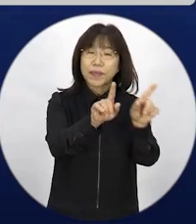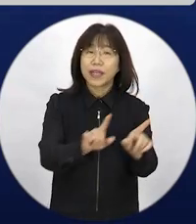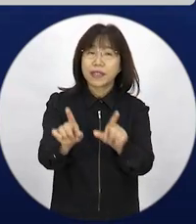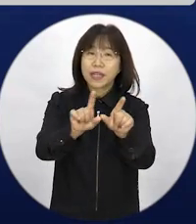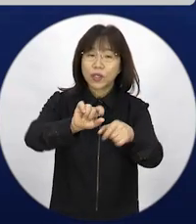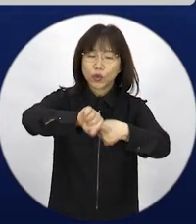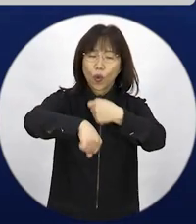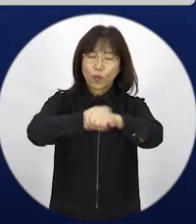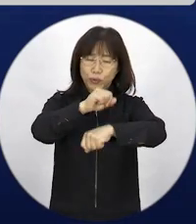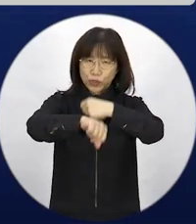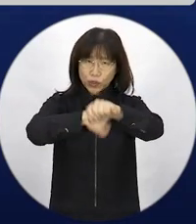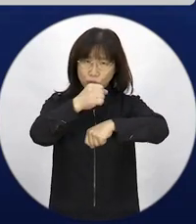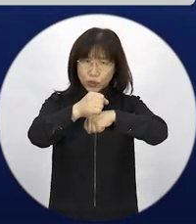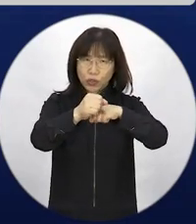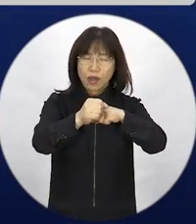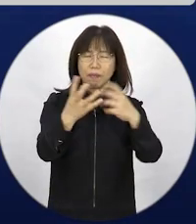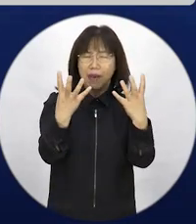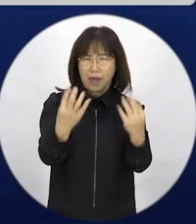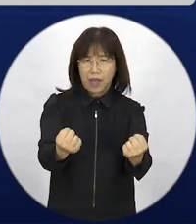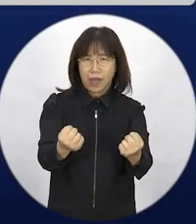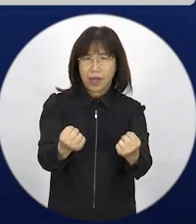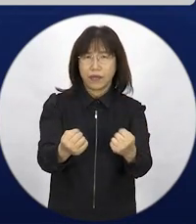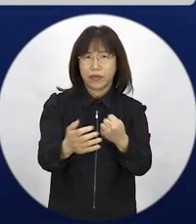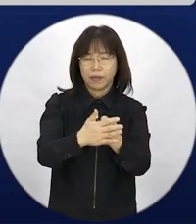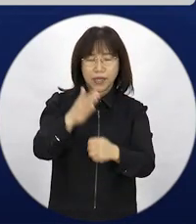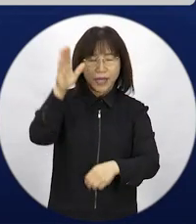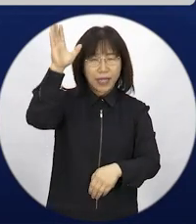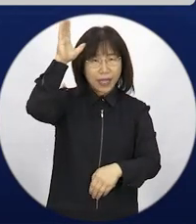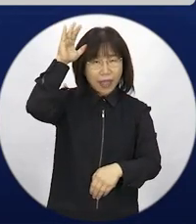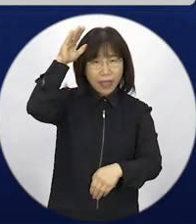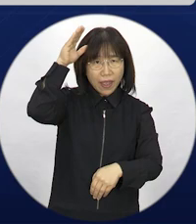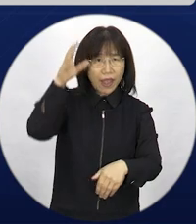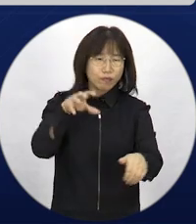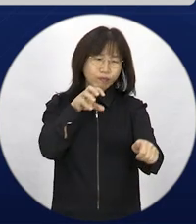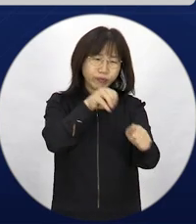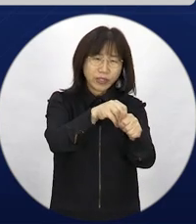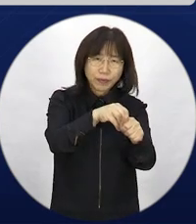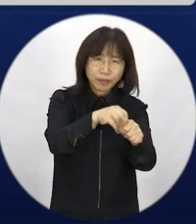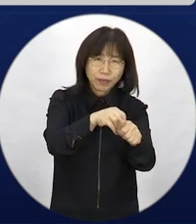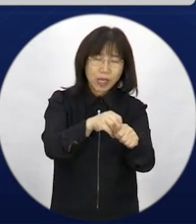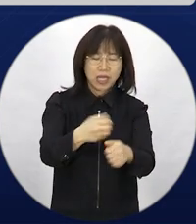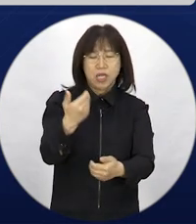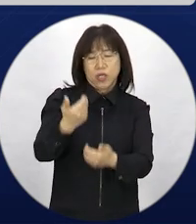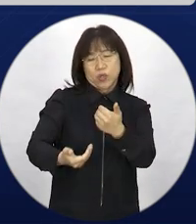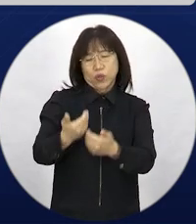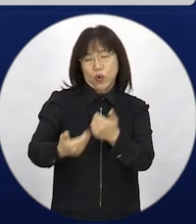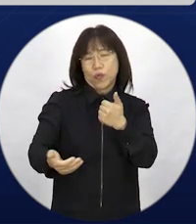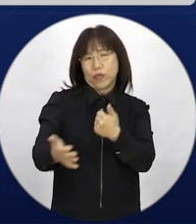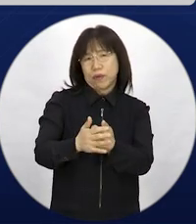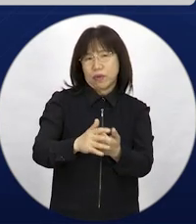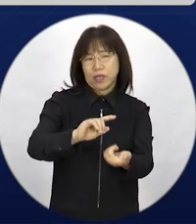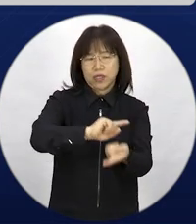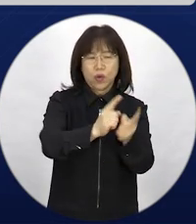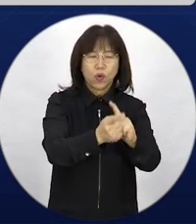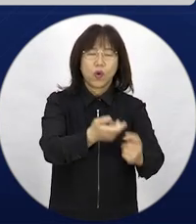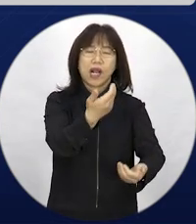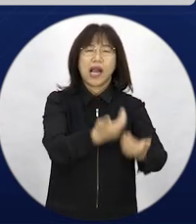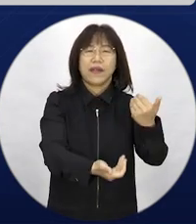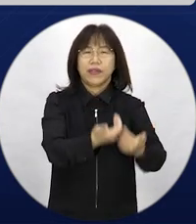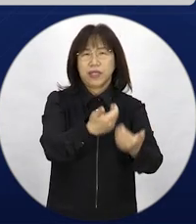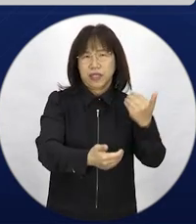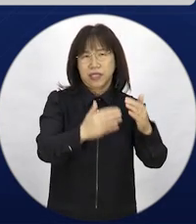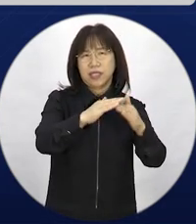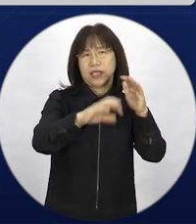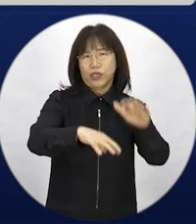반려동물과 함께 생활하는 분들이 많아지면서 괴물림 사고, 소음 등으로 이웃과의 갈등과 안전사고가 늘어나고